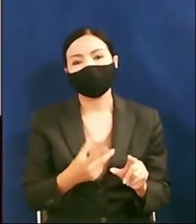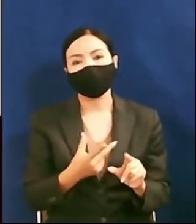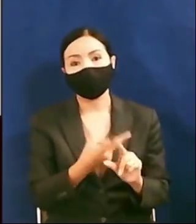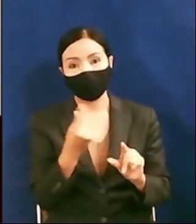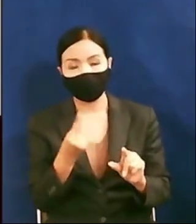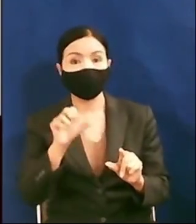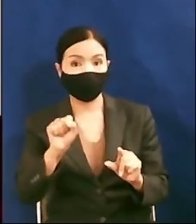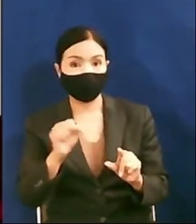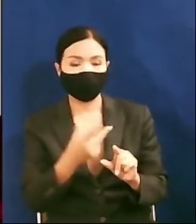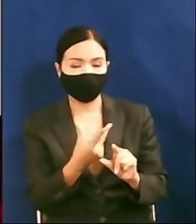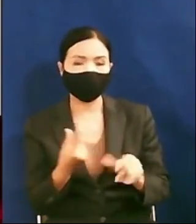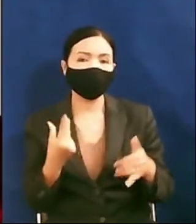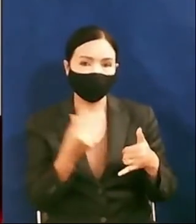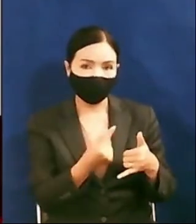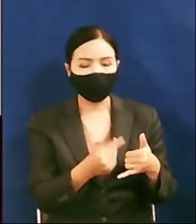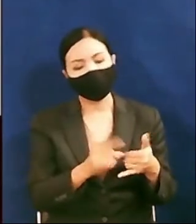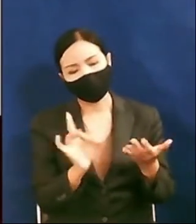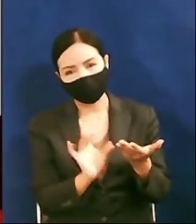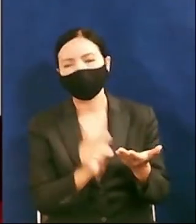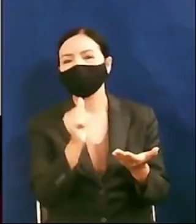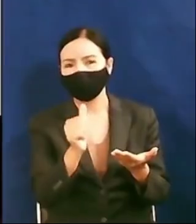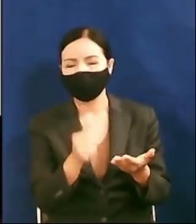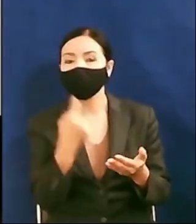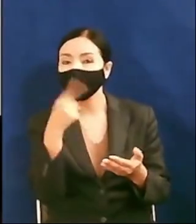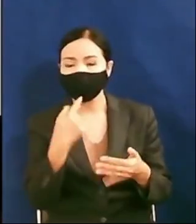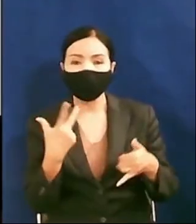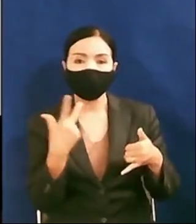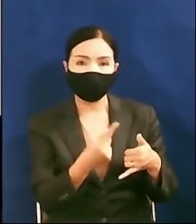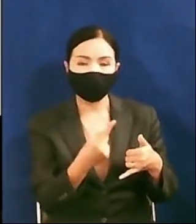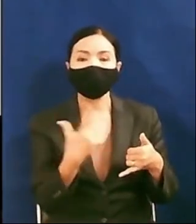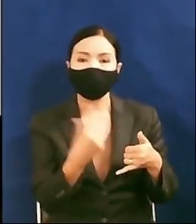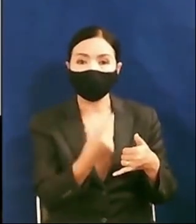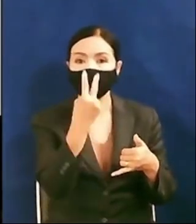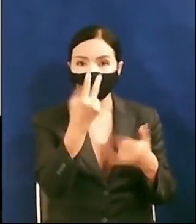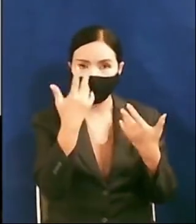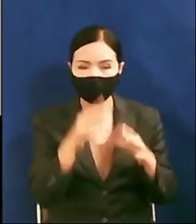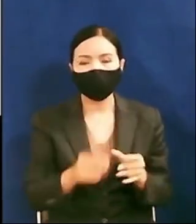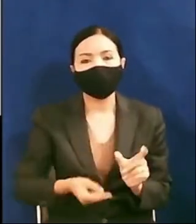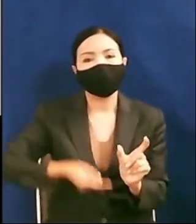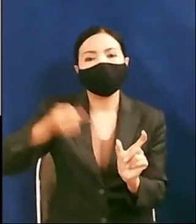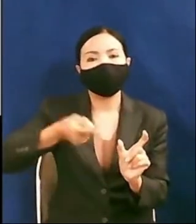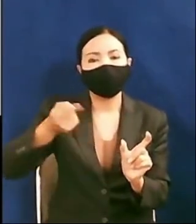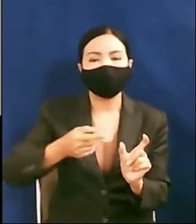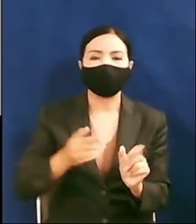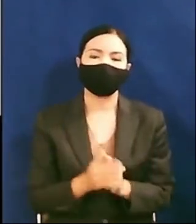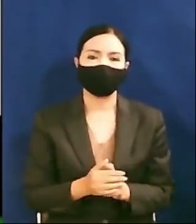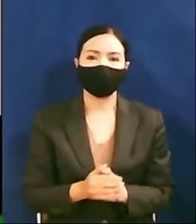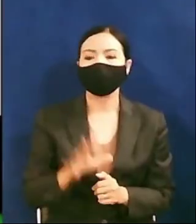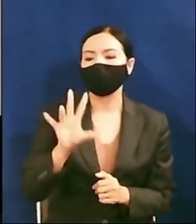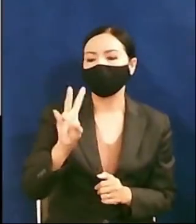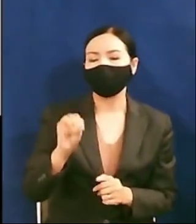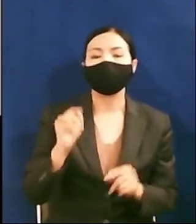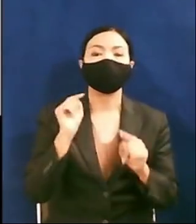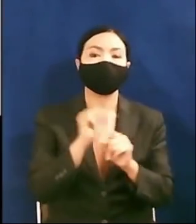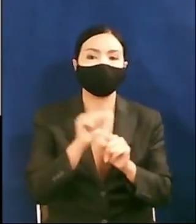ก็ประสิทธิภาพของการผู้ที่ได้รับวัคซีนซิโนแวค2เข็มก็ยังคงที่อยู่ที่ร้อยละ70น